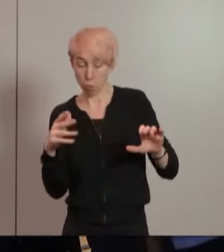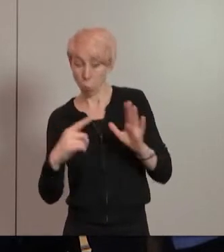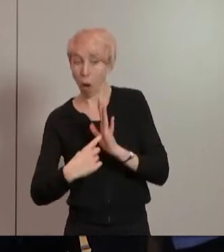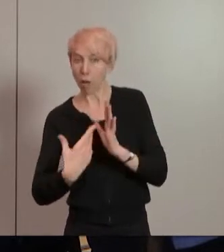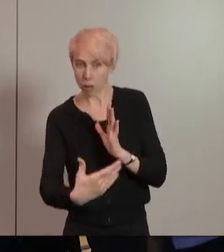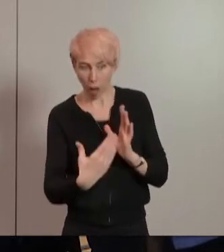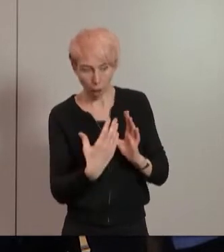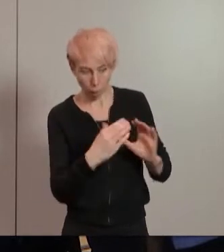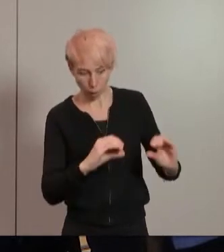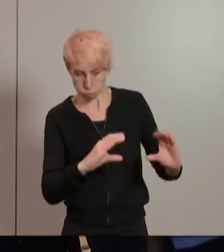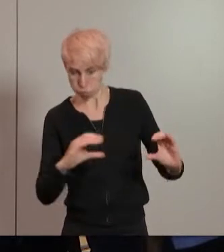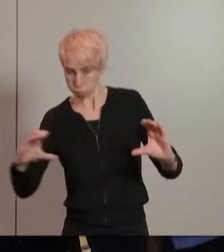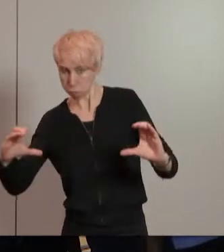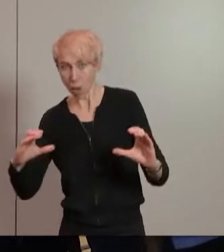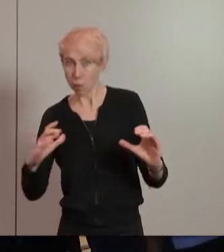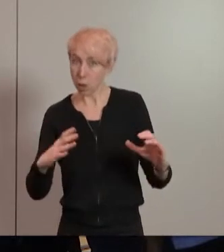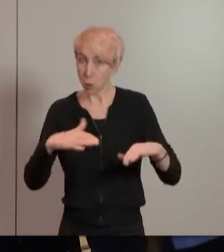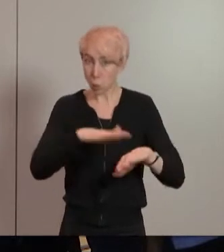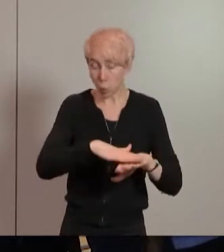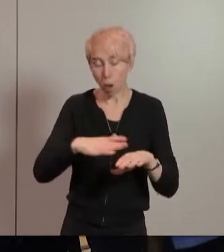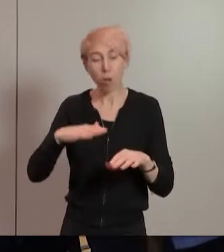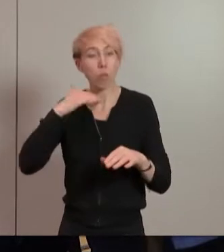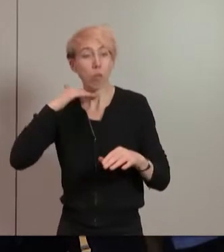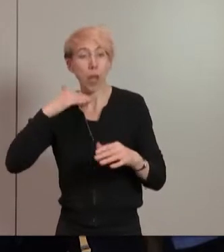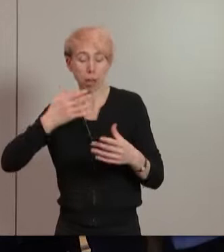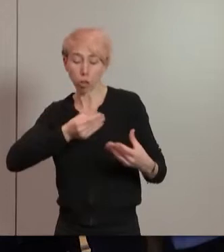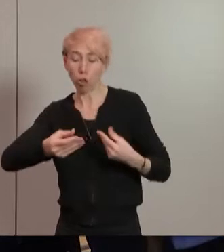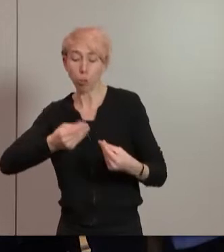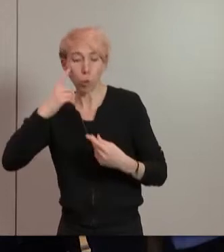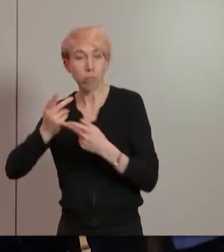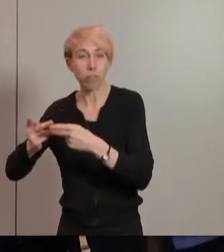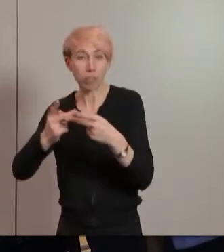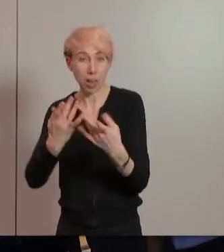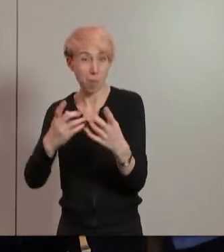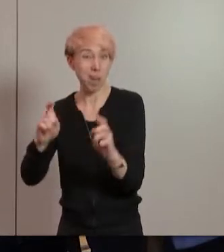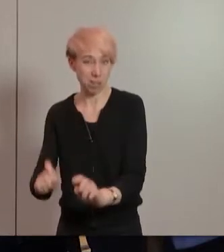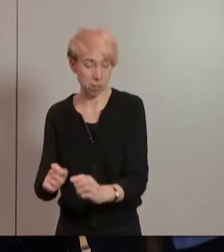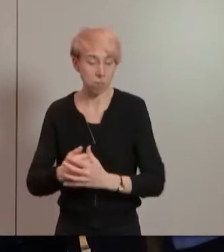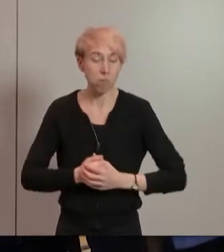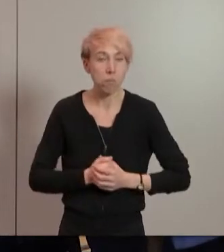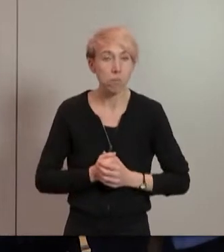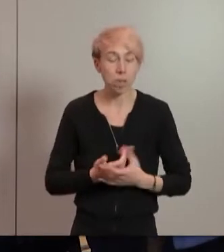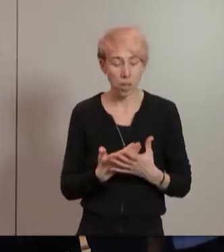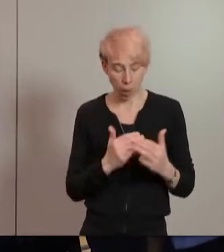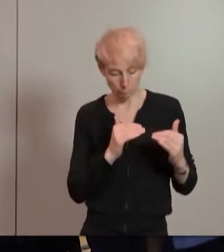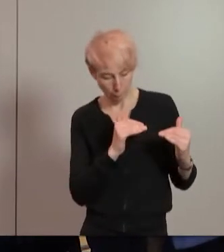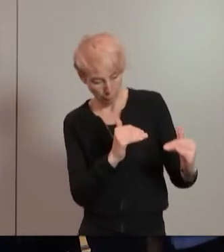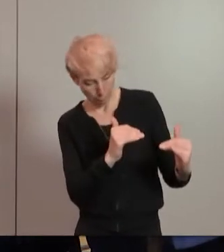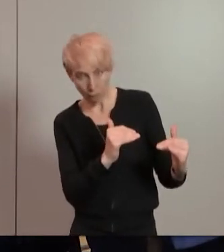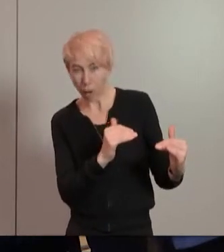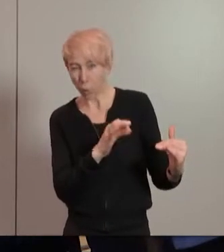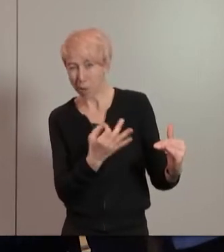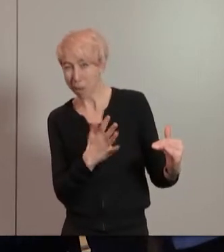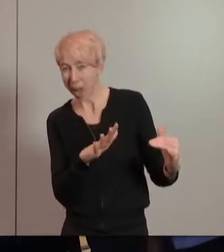le pendant est une baisse de la dotation forfaitaire des communes. De plus, cette stabilisation apparaît somme toute